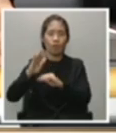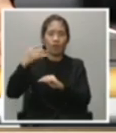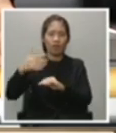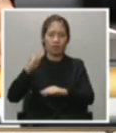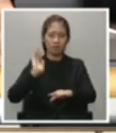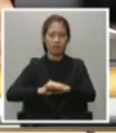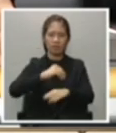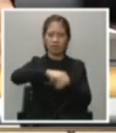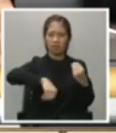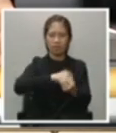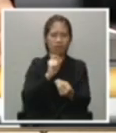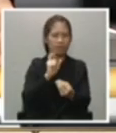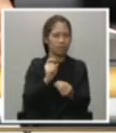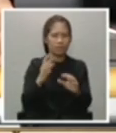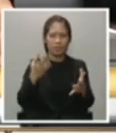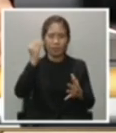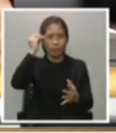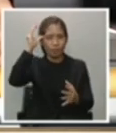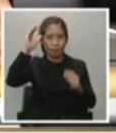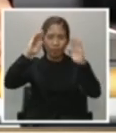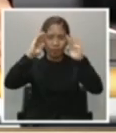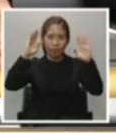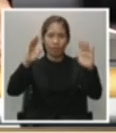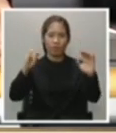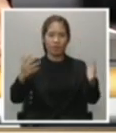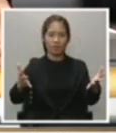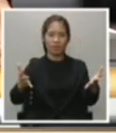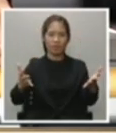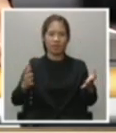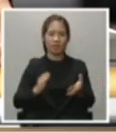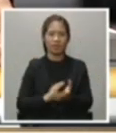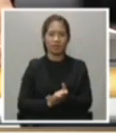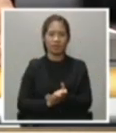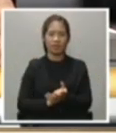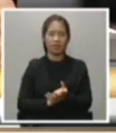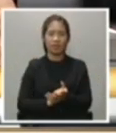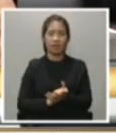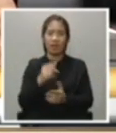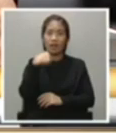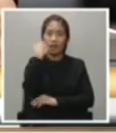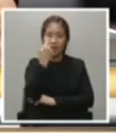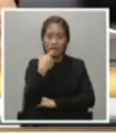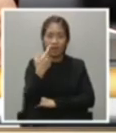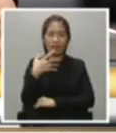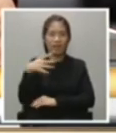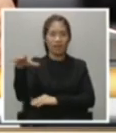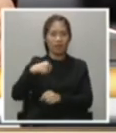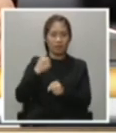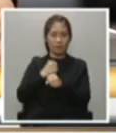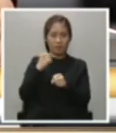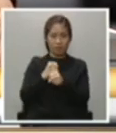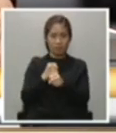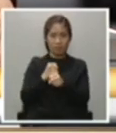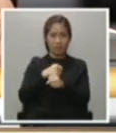จแล้วก็เพิ่งเริ่มใช้ Google นะคะจะมาบริหารเศรษฐกิจดิจิตอล